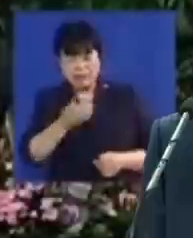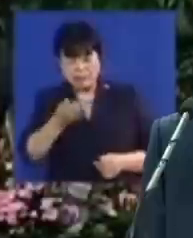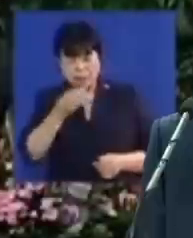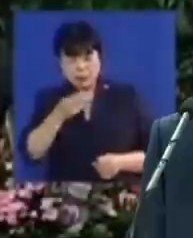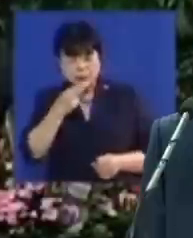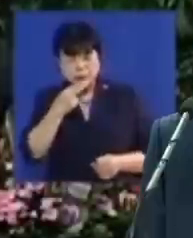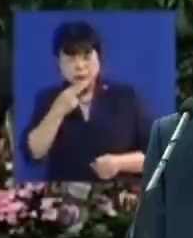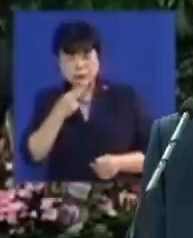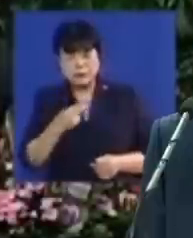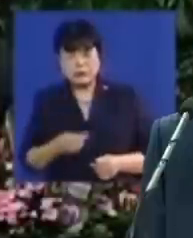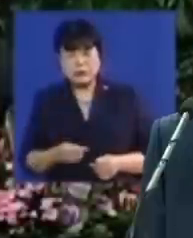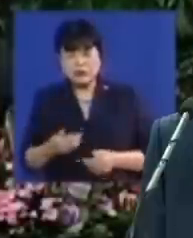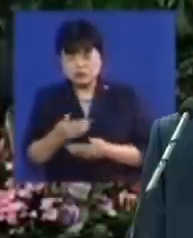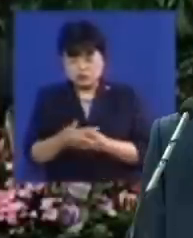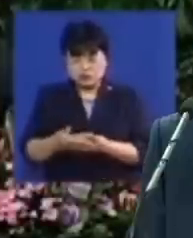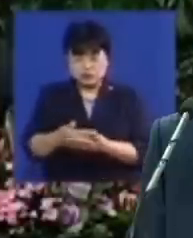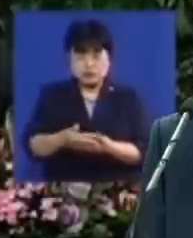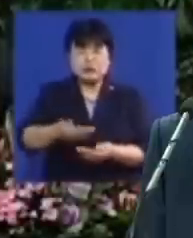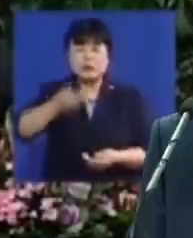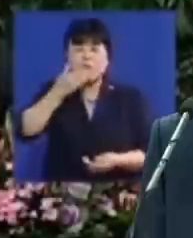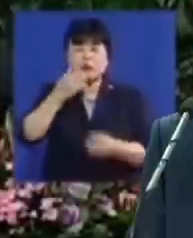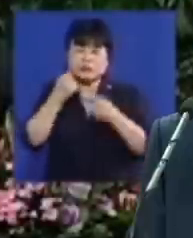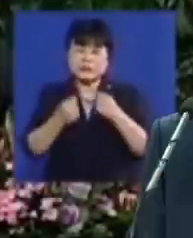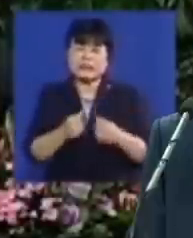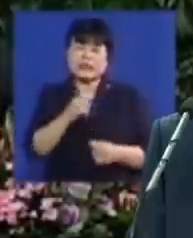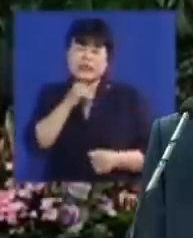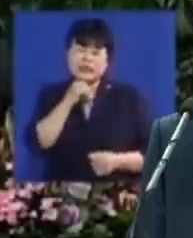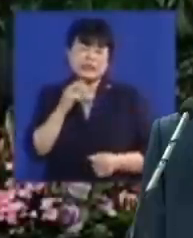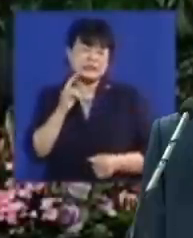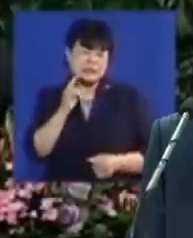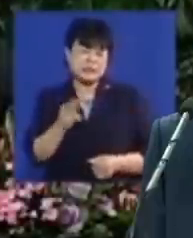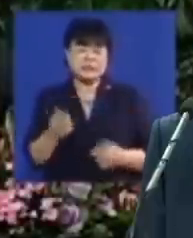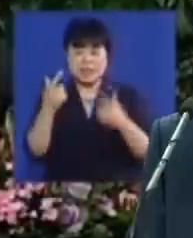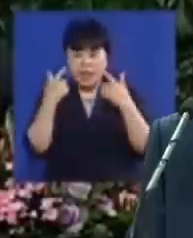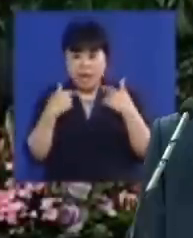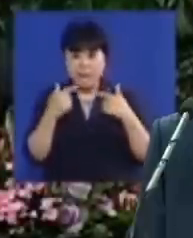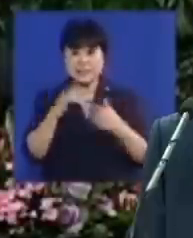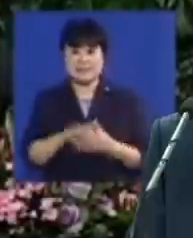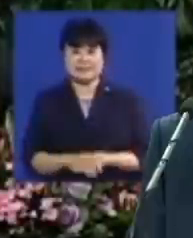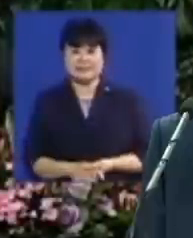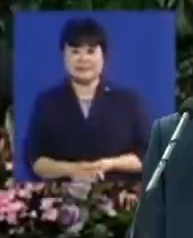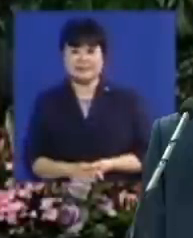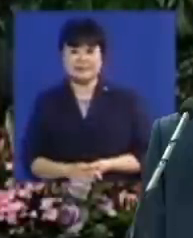대신에 멀근 죽으로 때워서 언제나